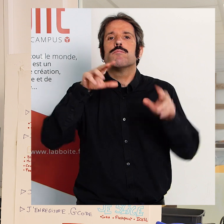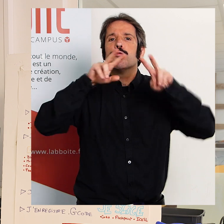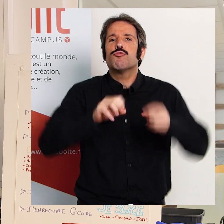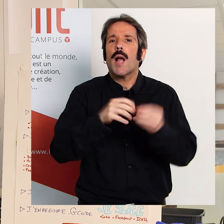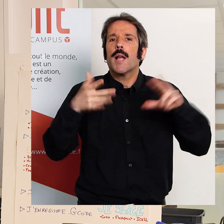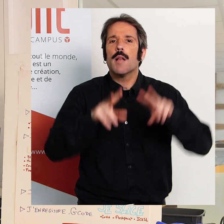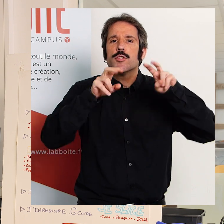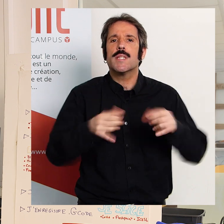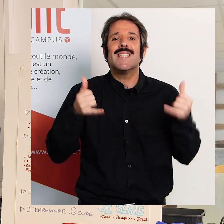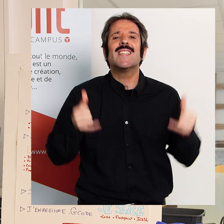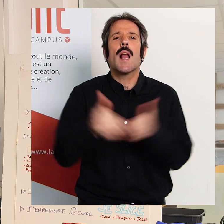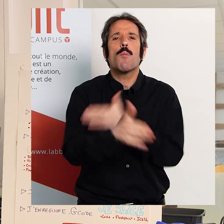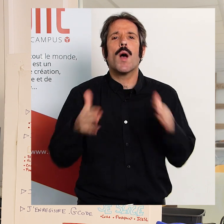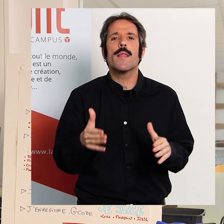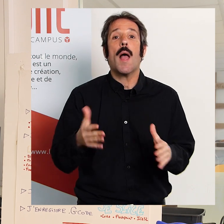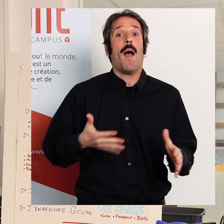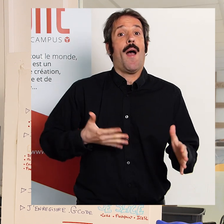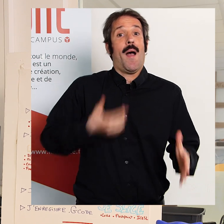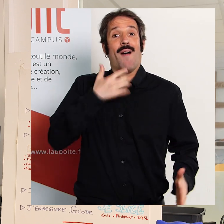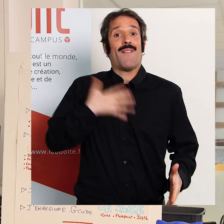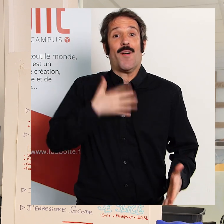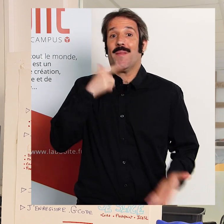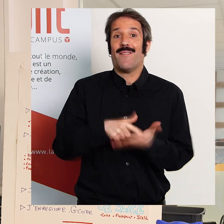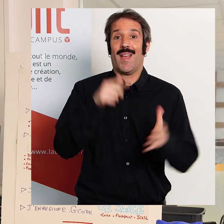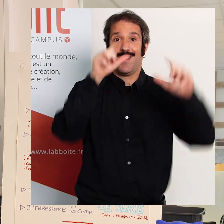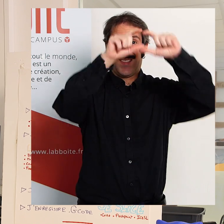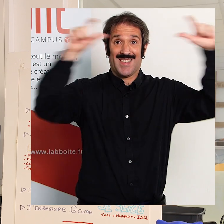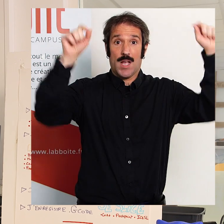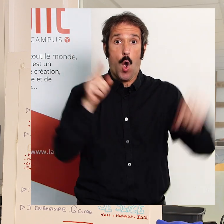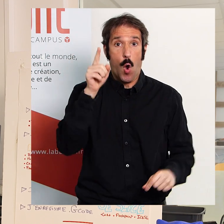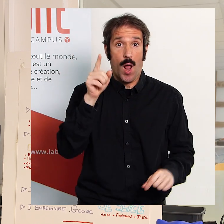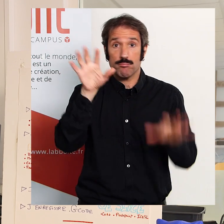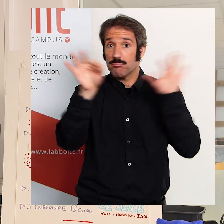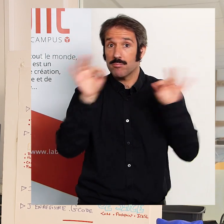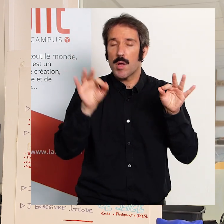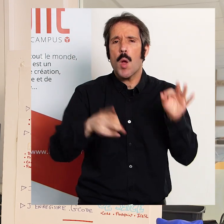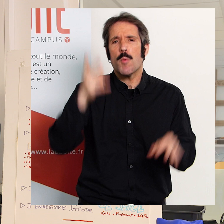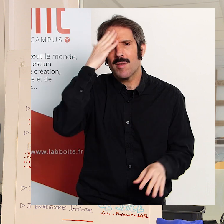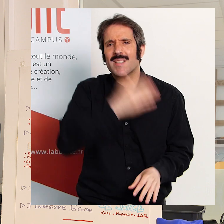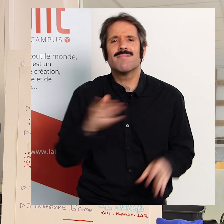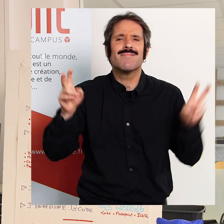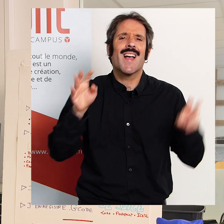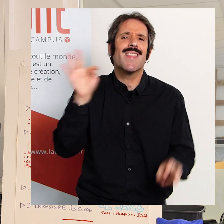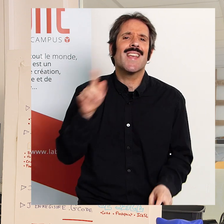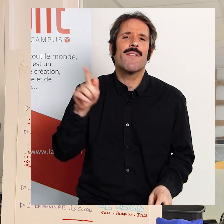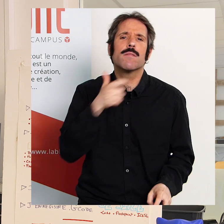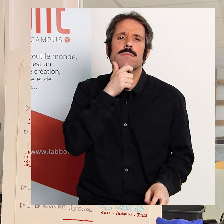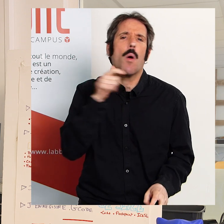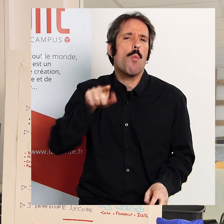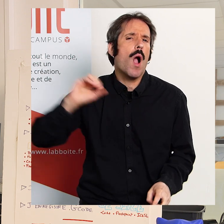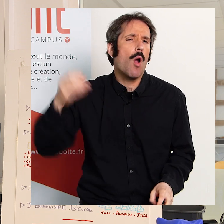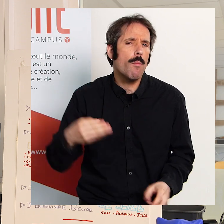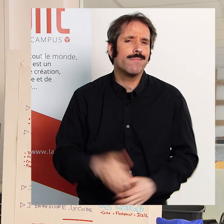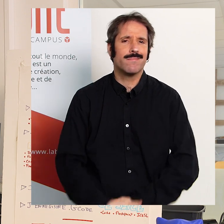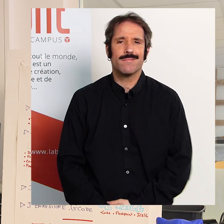je vais aller dans mon navigateur. À la boîte, on les a mis en favori dans la barre personnelle du haut. La plus connue, c'est